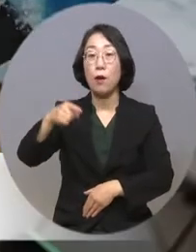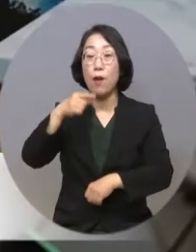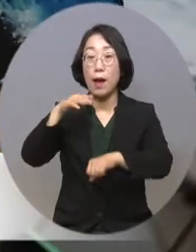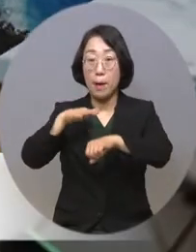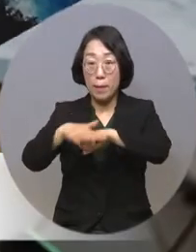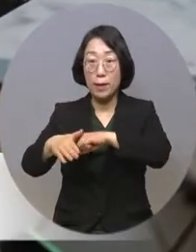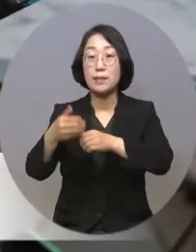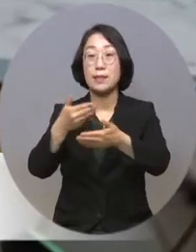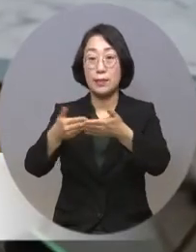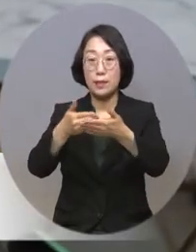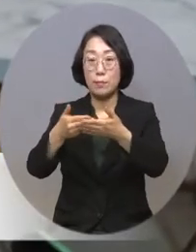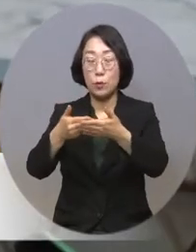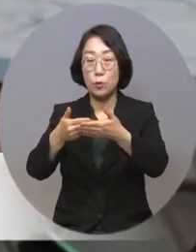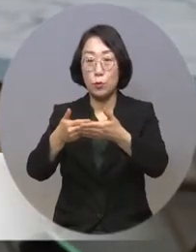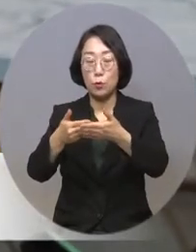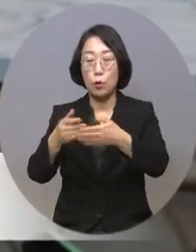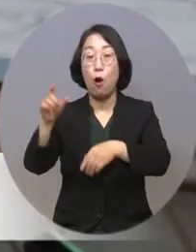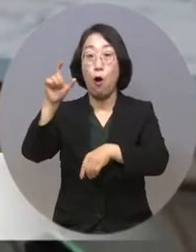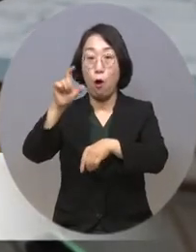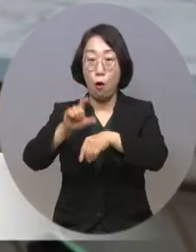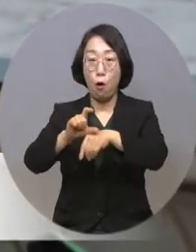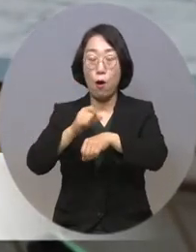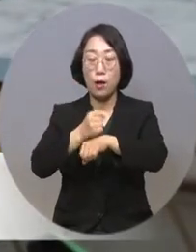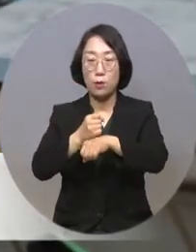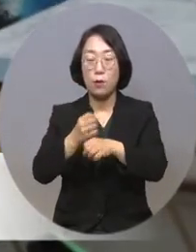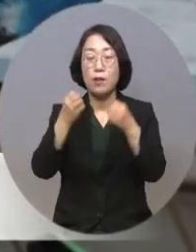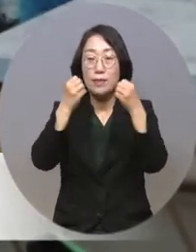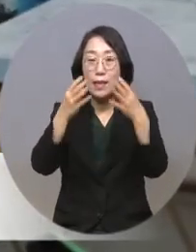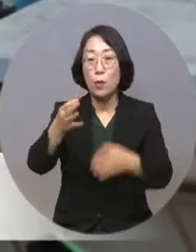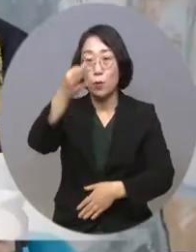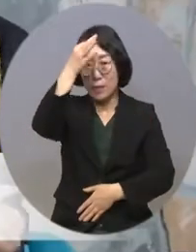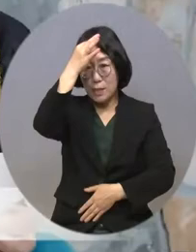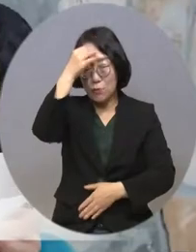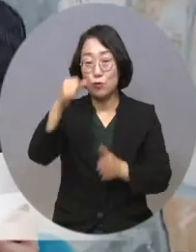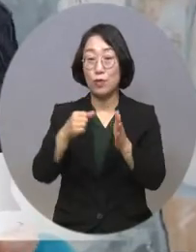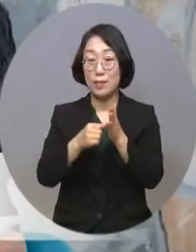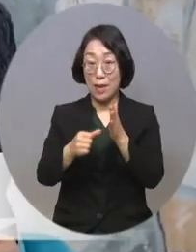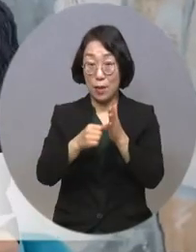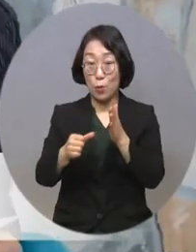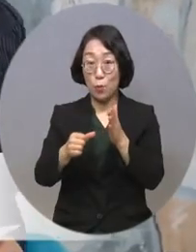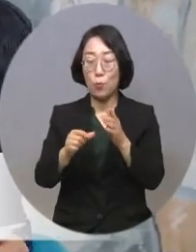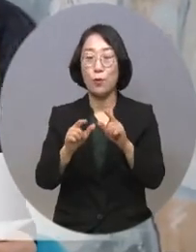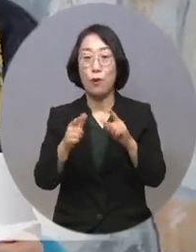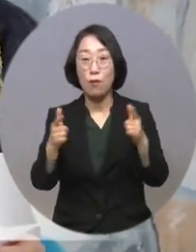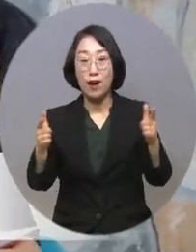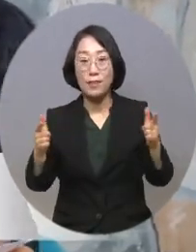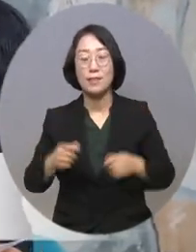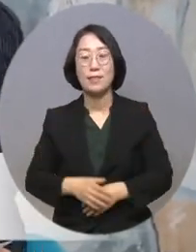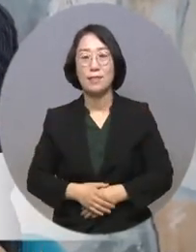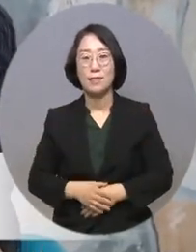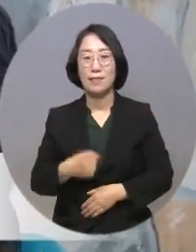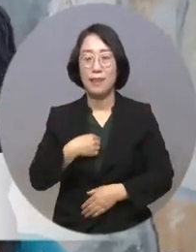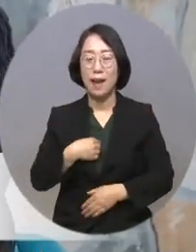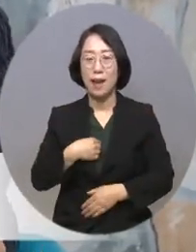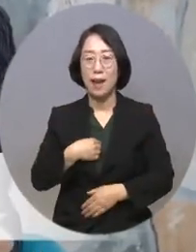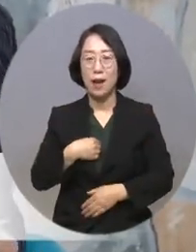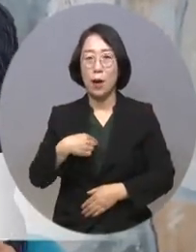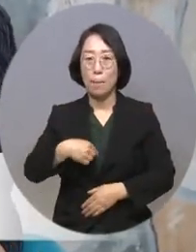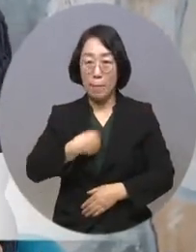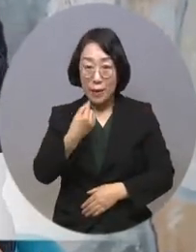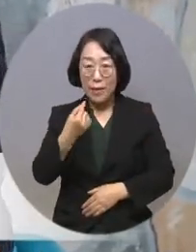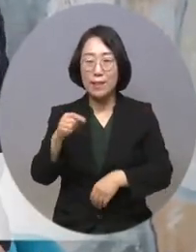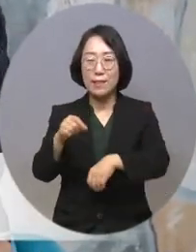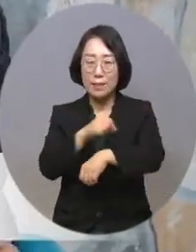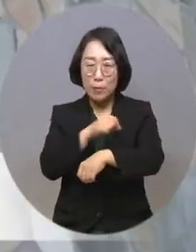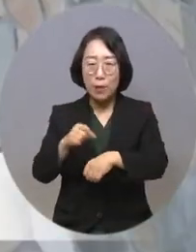하는데 새로운 그 기법과 재료 등으로 저만의 새로운 회화 세계를